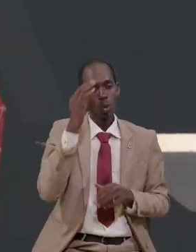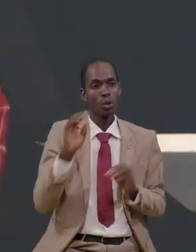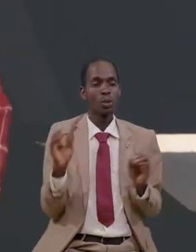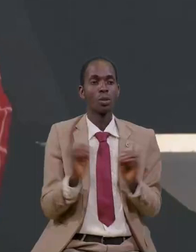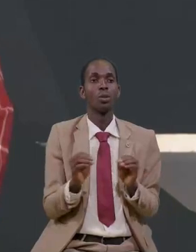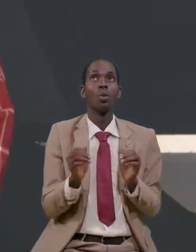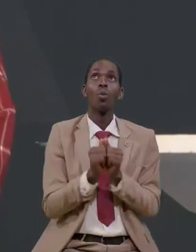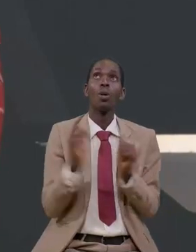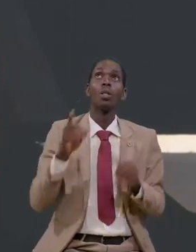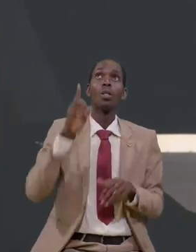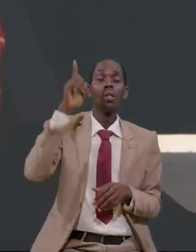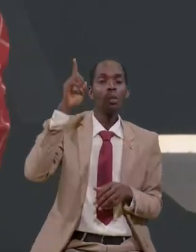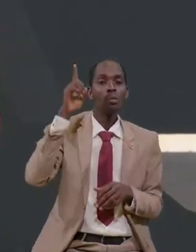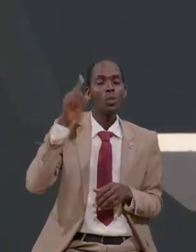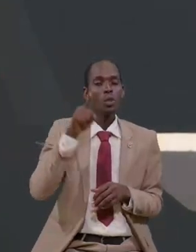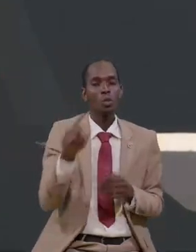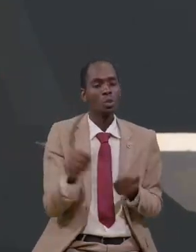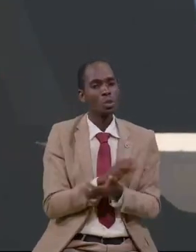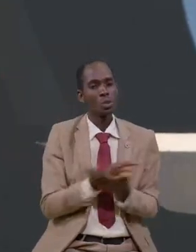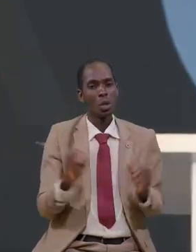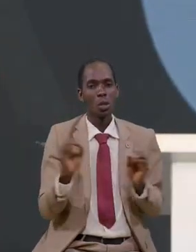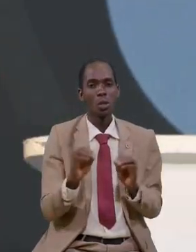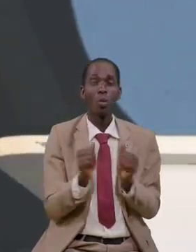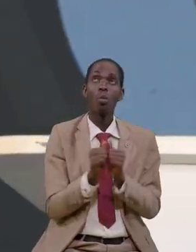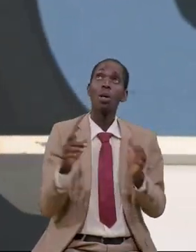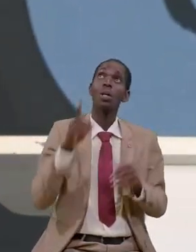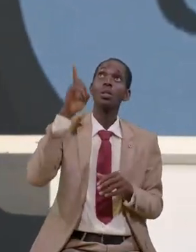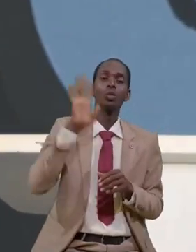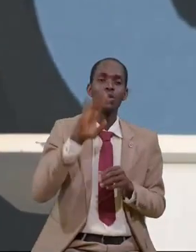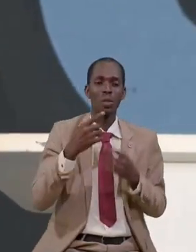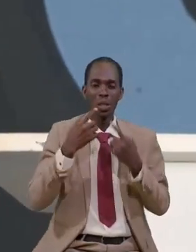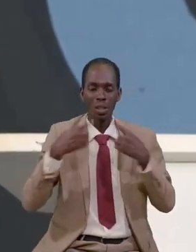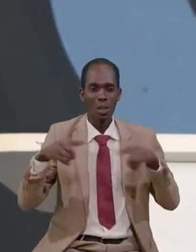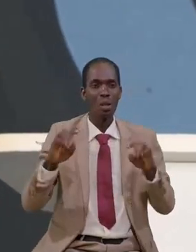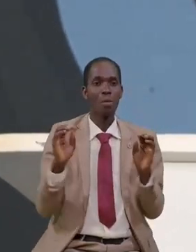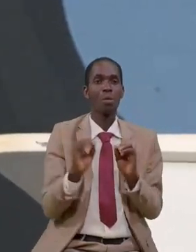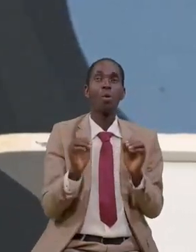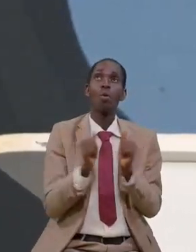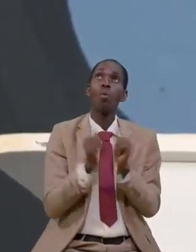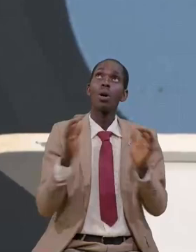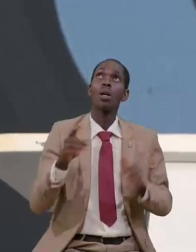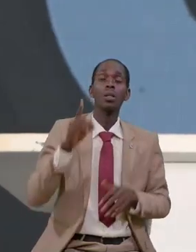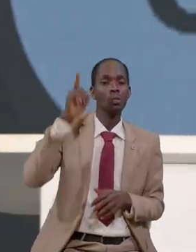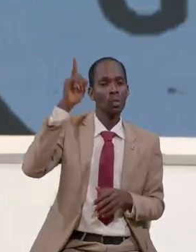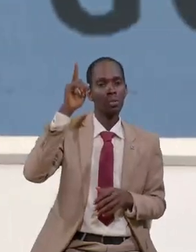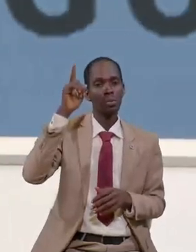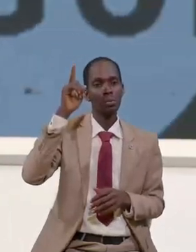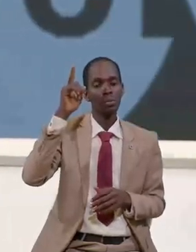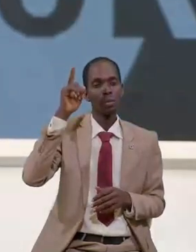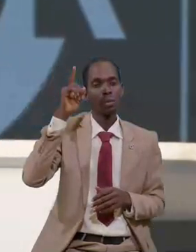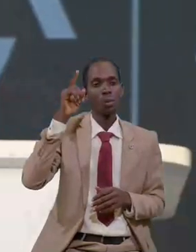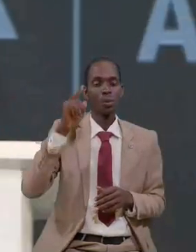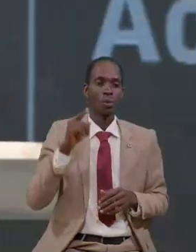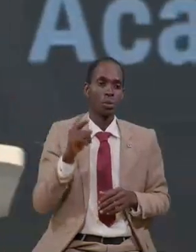rien distiller. Sans lui, tu ne peux rien décréter. Et sans lui, tu n'es destiné à rien.